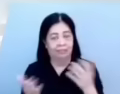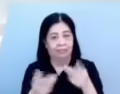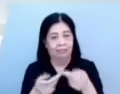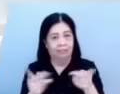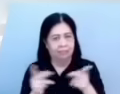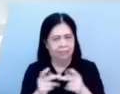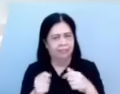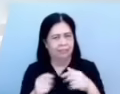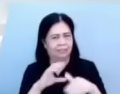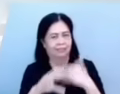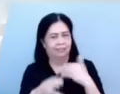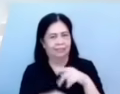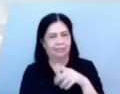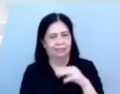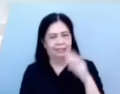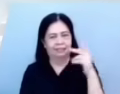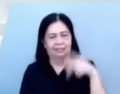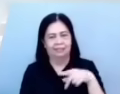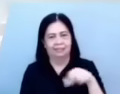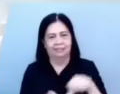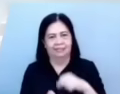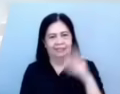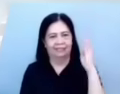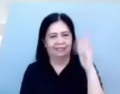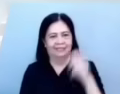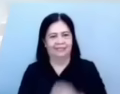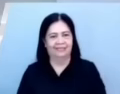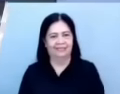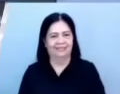na sa Facebook page ng Balitang Hali.